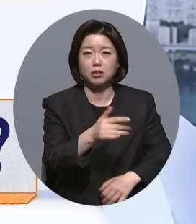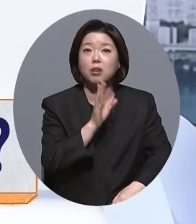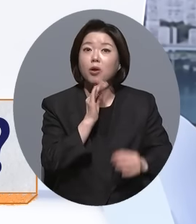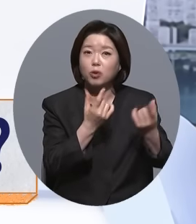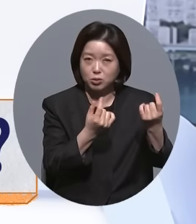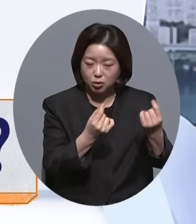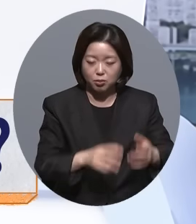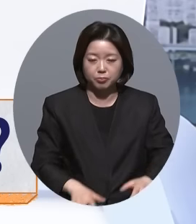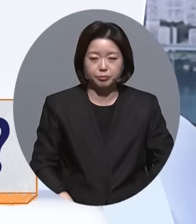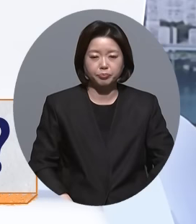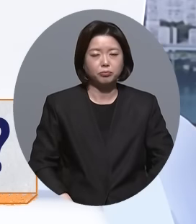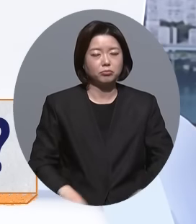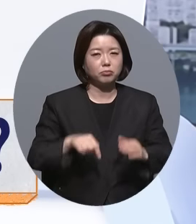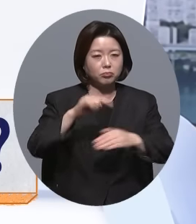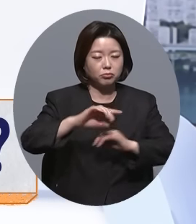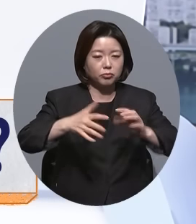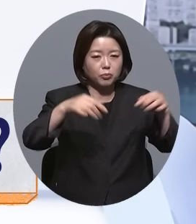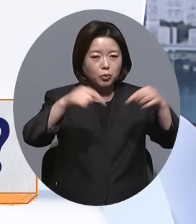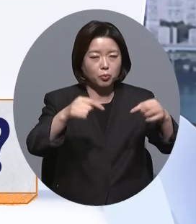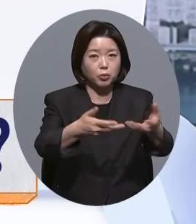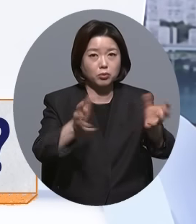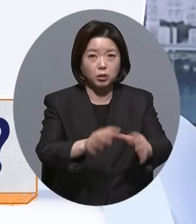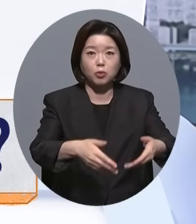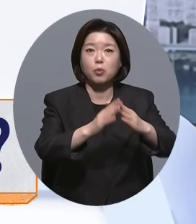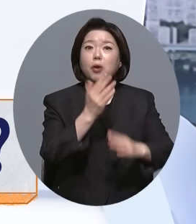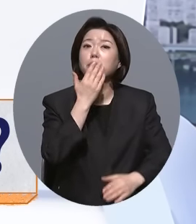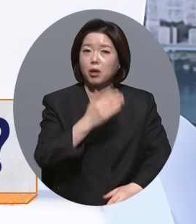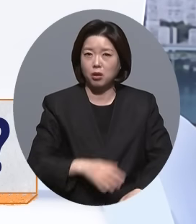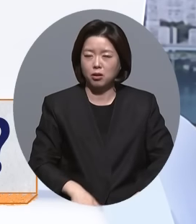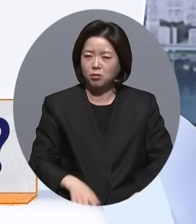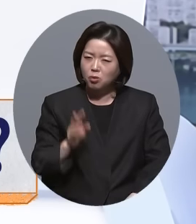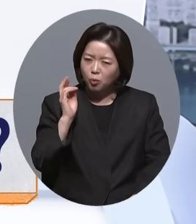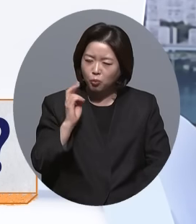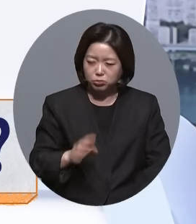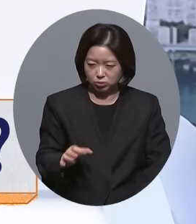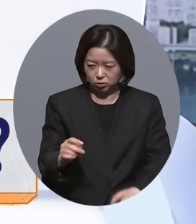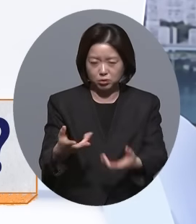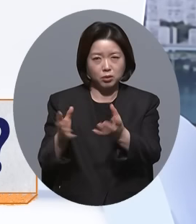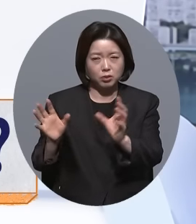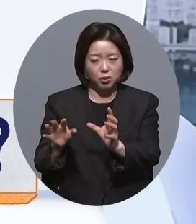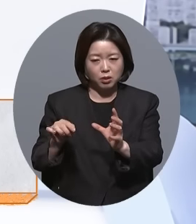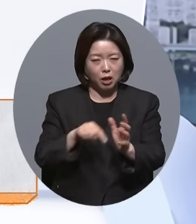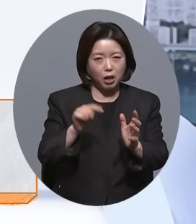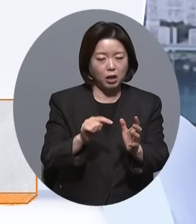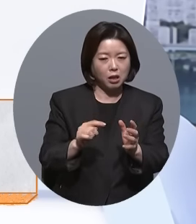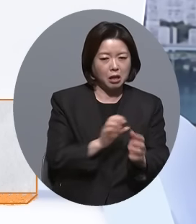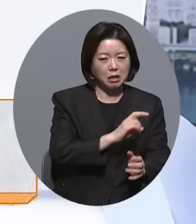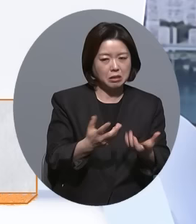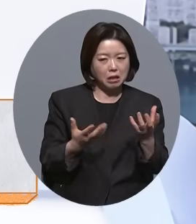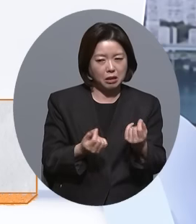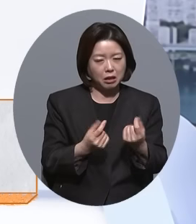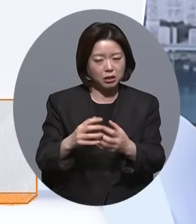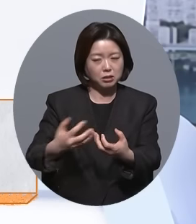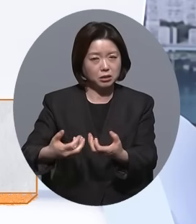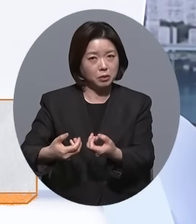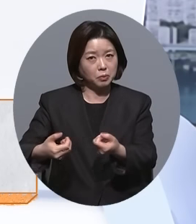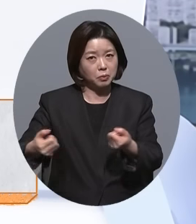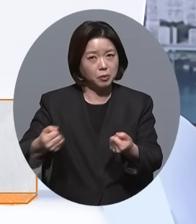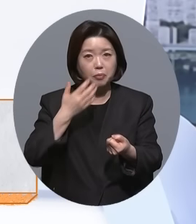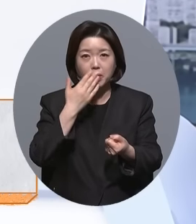원내 교섭단체를 구성할 수 있는 숫자 정도 되니까요. 그래서 혹시라도 여당 내 야당이 되는 것 아니냐 뭐 이런 걱정도 있긴 하던데요.